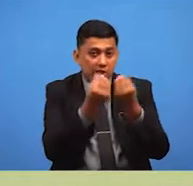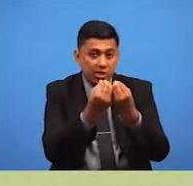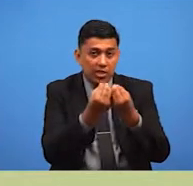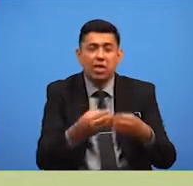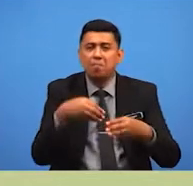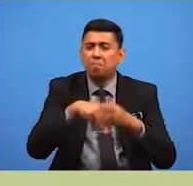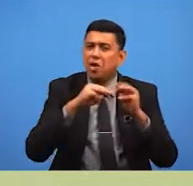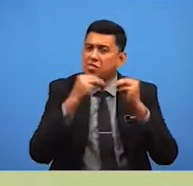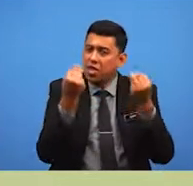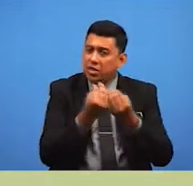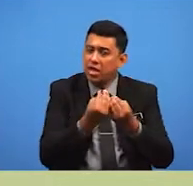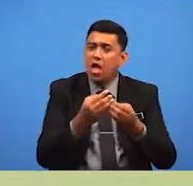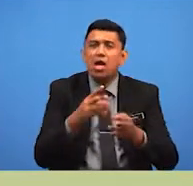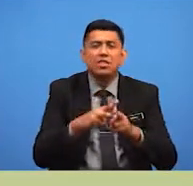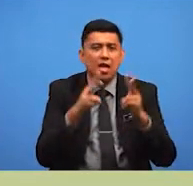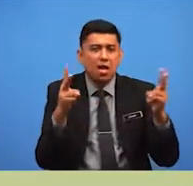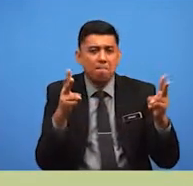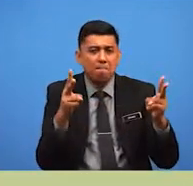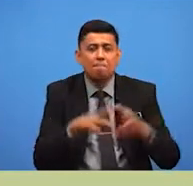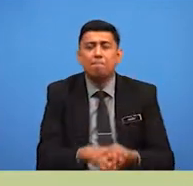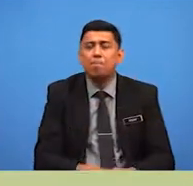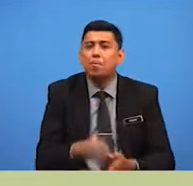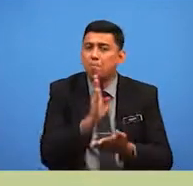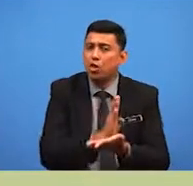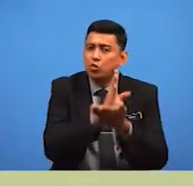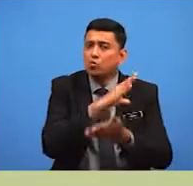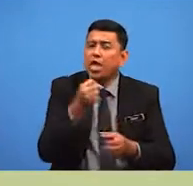yang saling membantu dan bekerjasama.